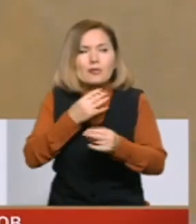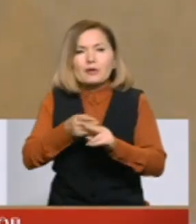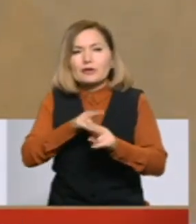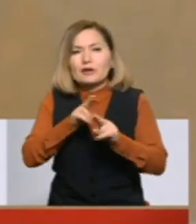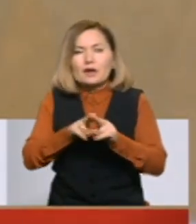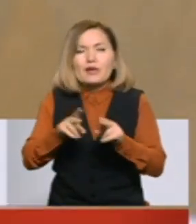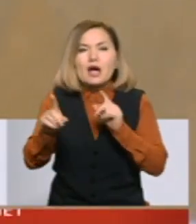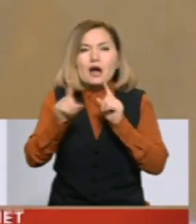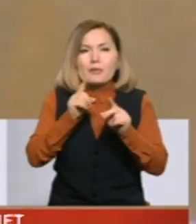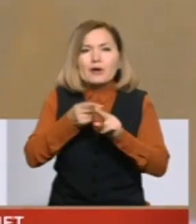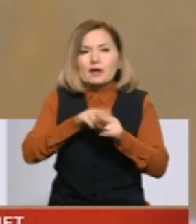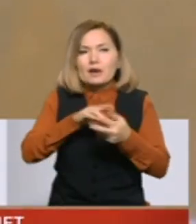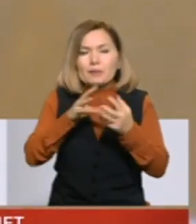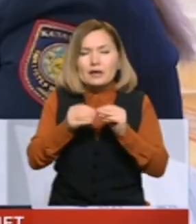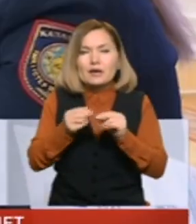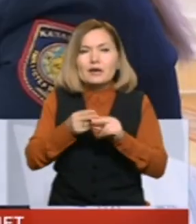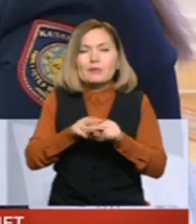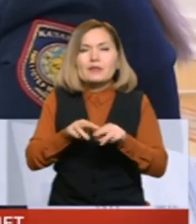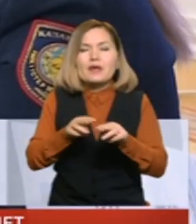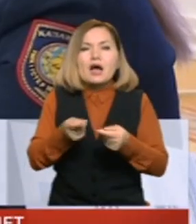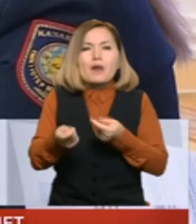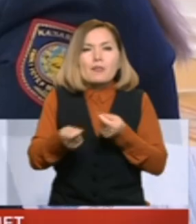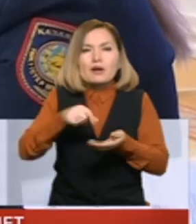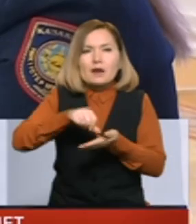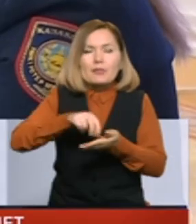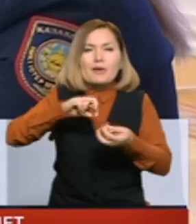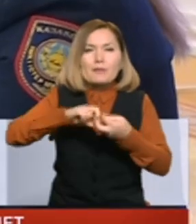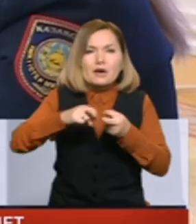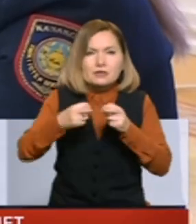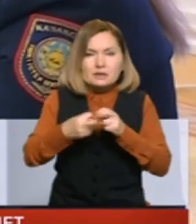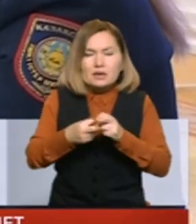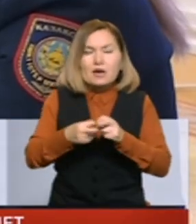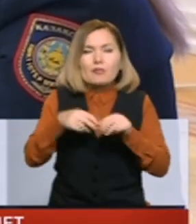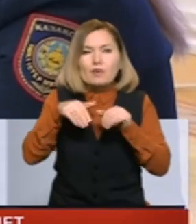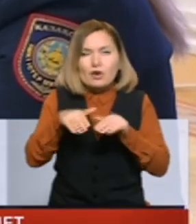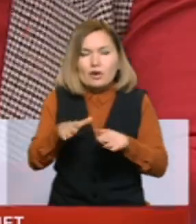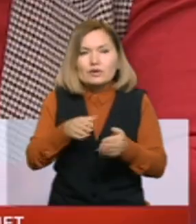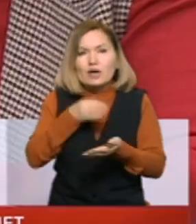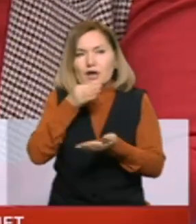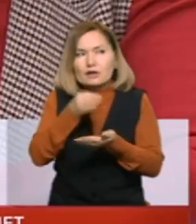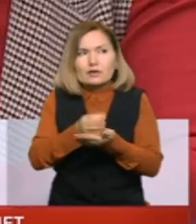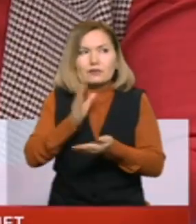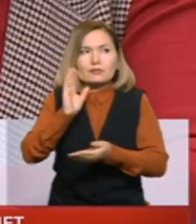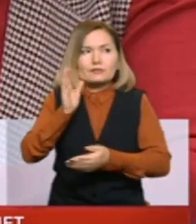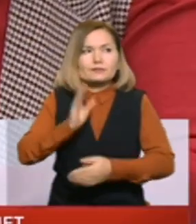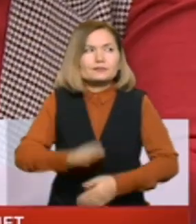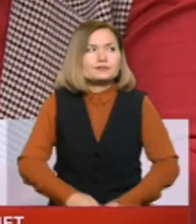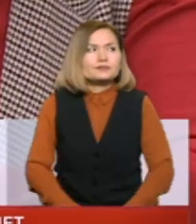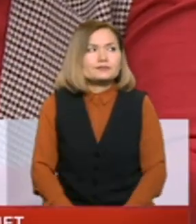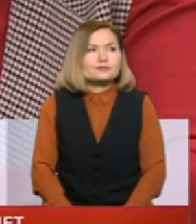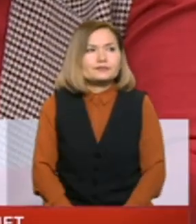талқыламақ. Конференциядан соң спикерлер мәселені шешудің бірқатар жолын ұсынулары тиіс.